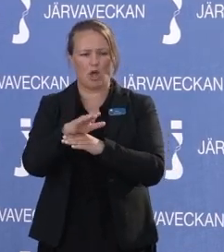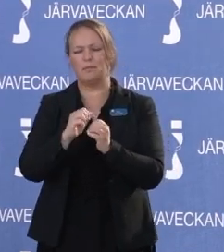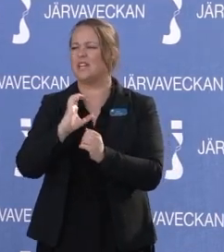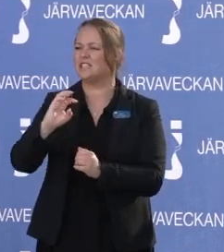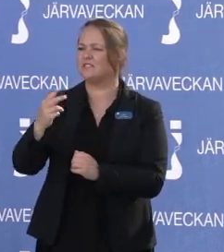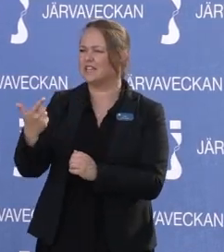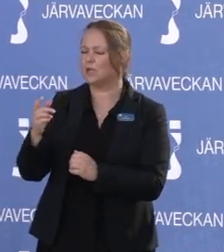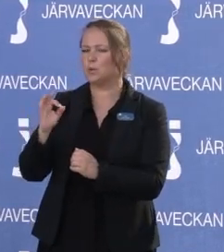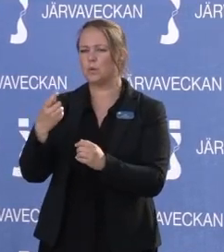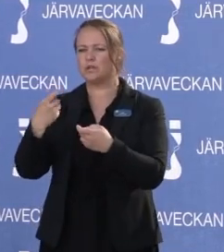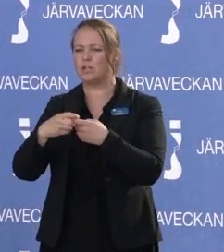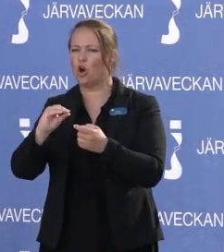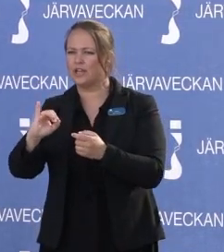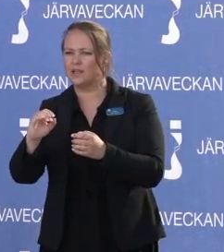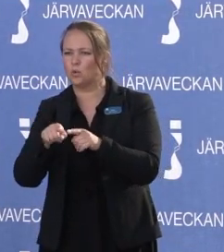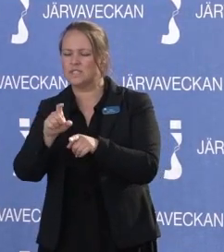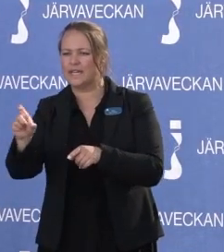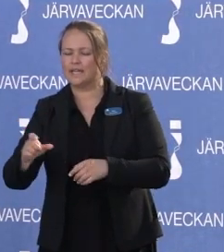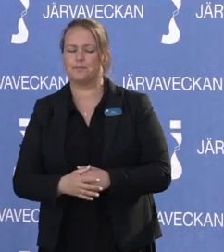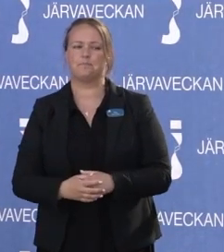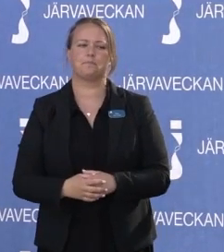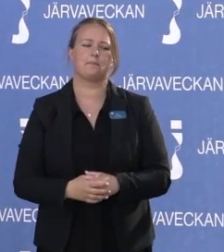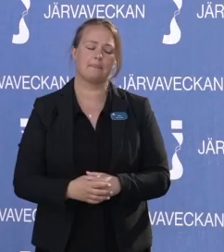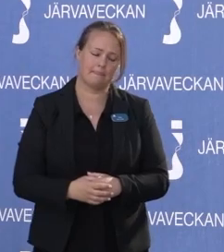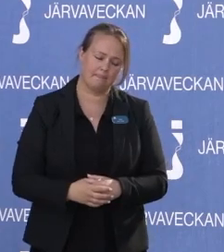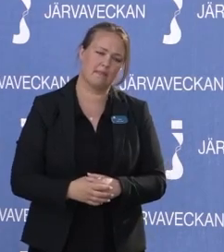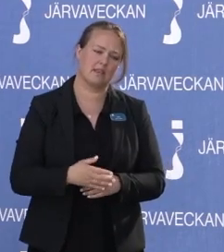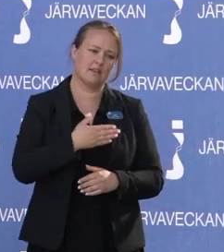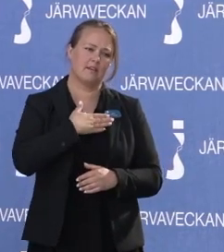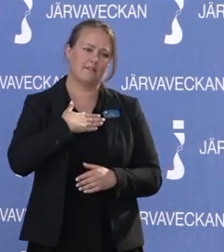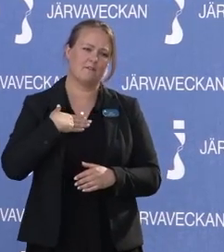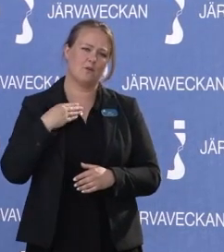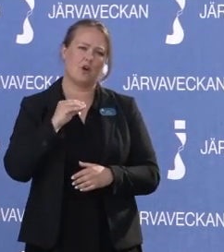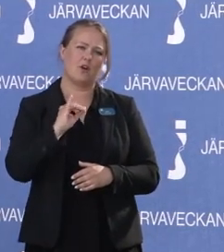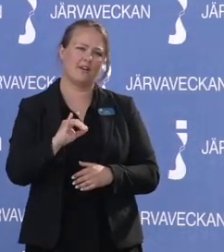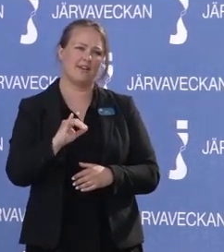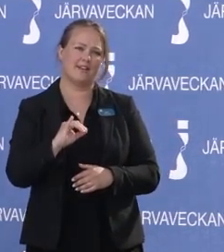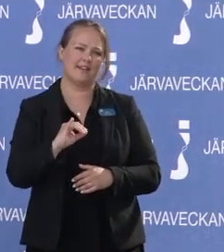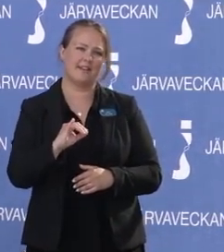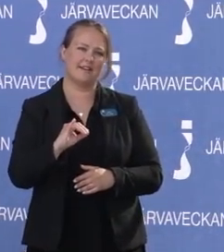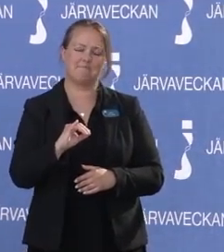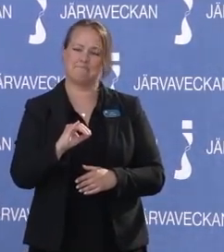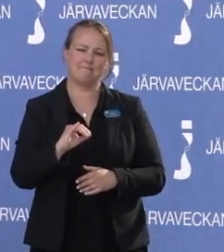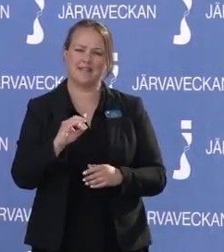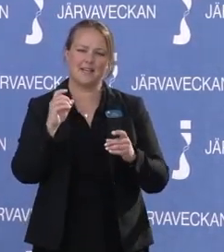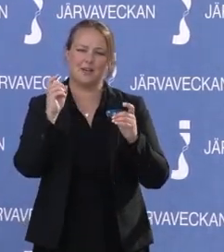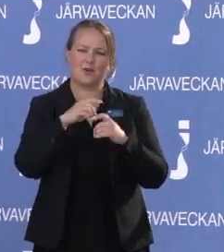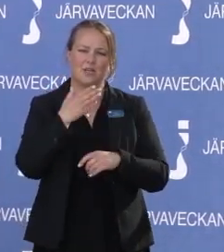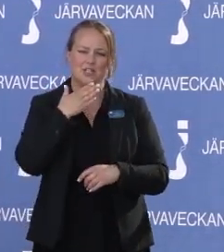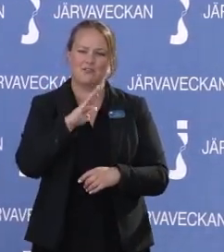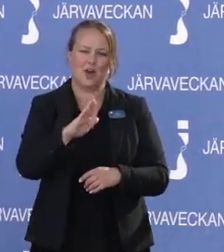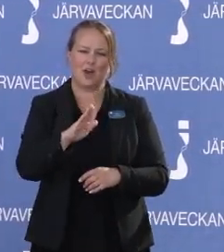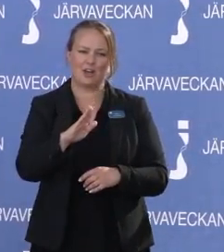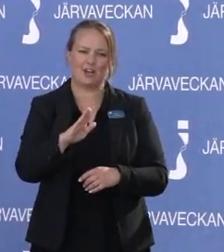er och AI? Vår AI, jag tror inte någon kan svara enkelt på den frågan, för vi ser såklart